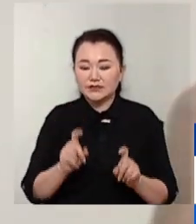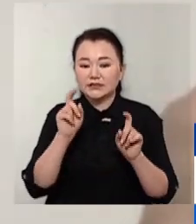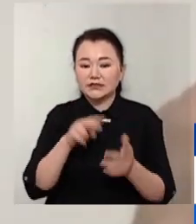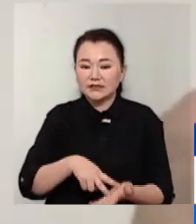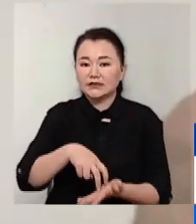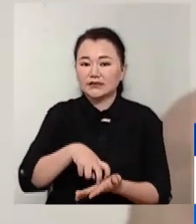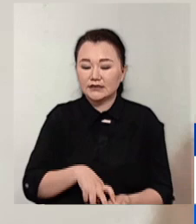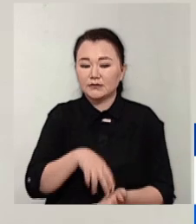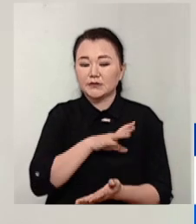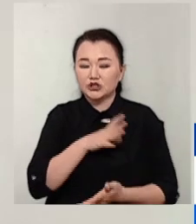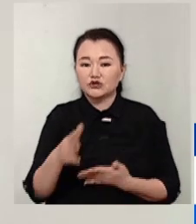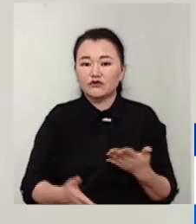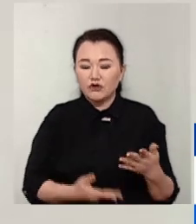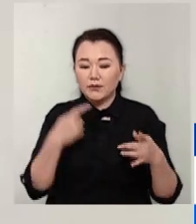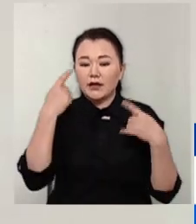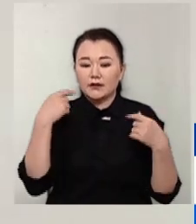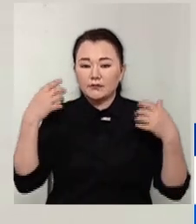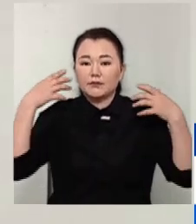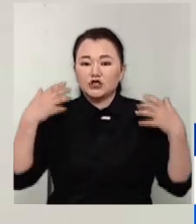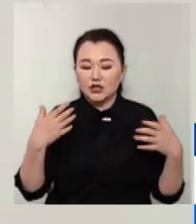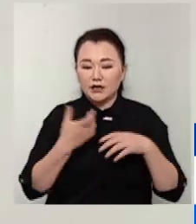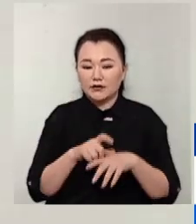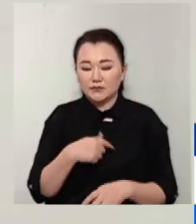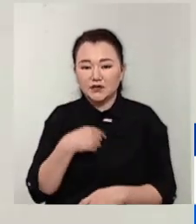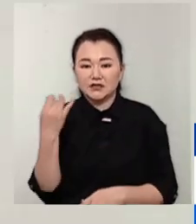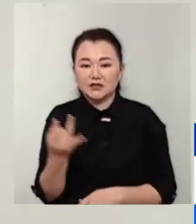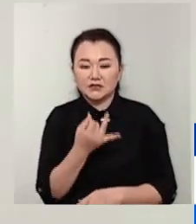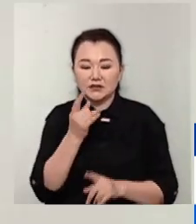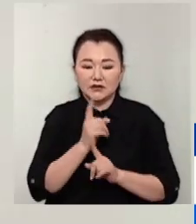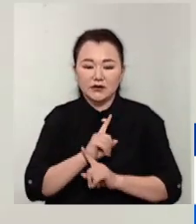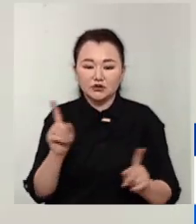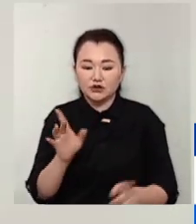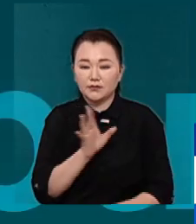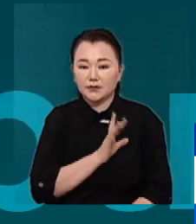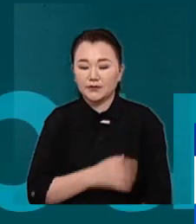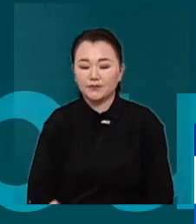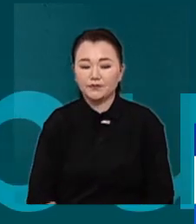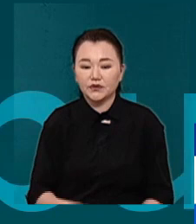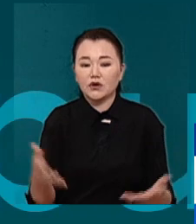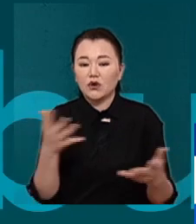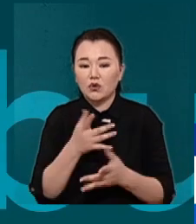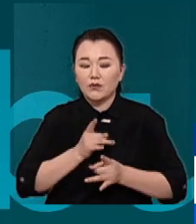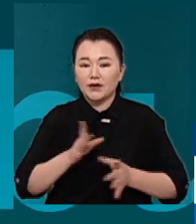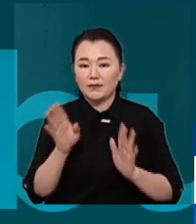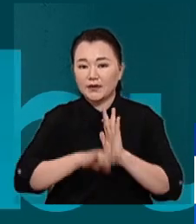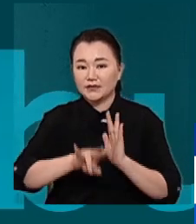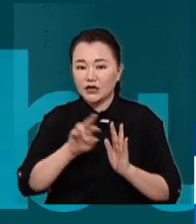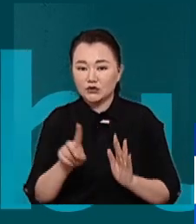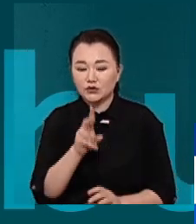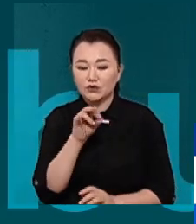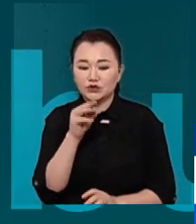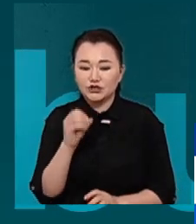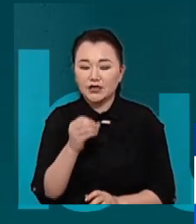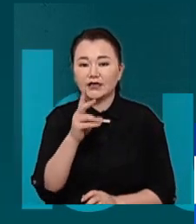с живым бараном на плечах. Для меня это было очень интересно и необычно. Какой праздник без Наурыз Кожье?